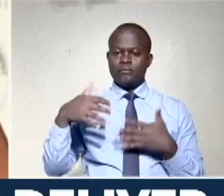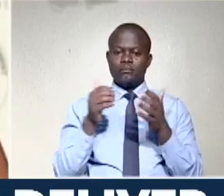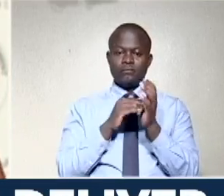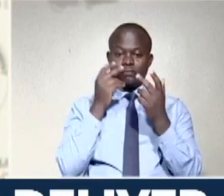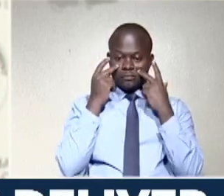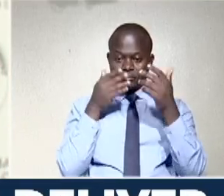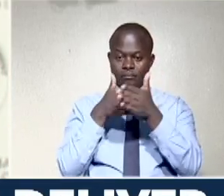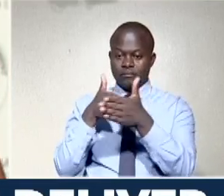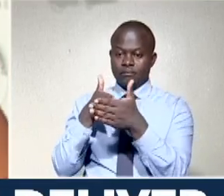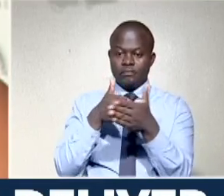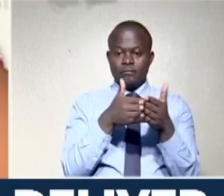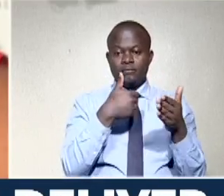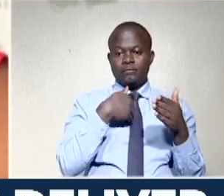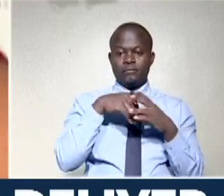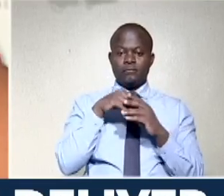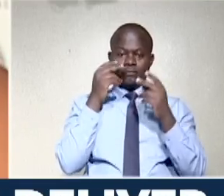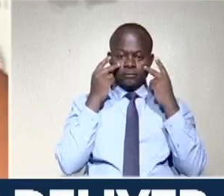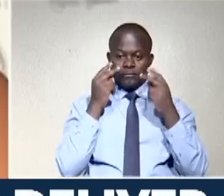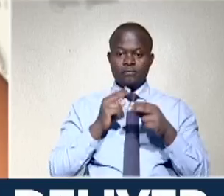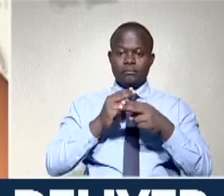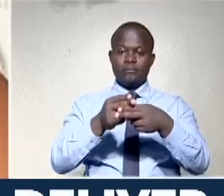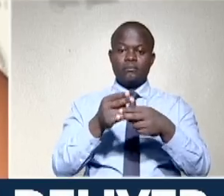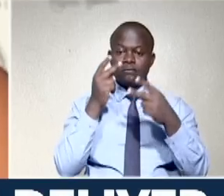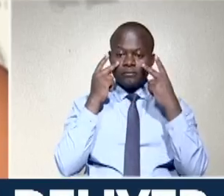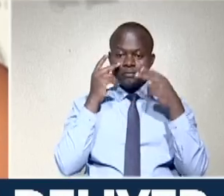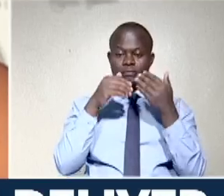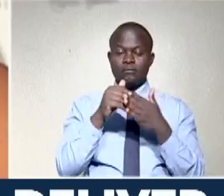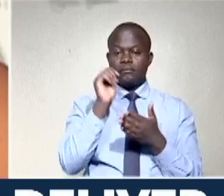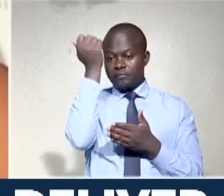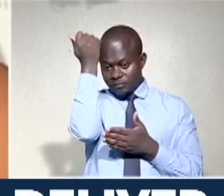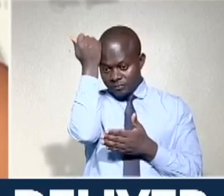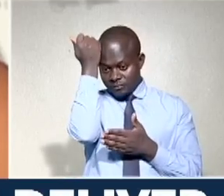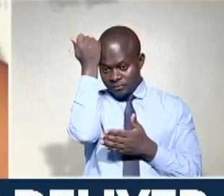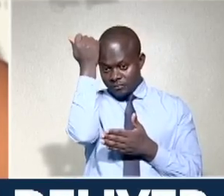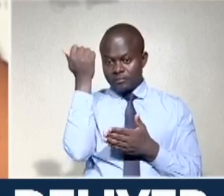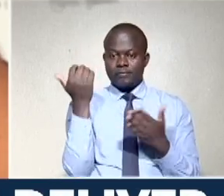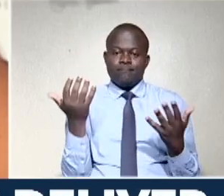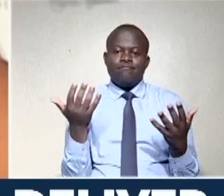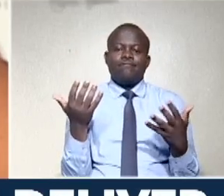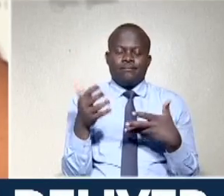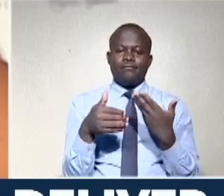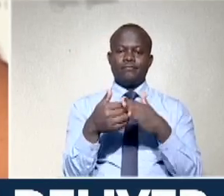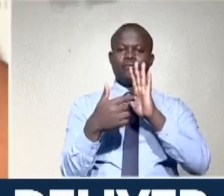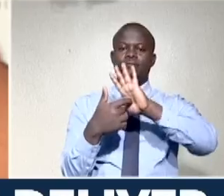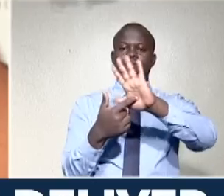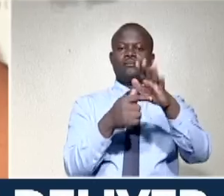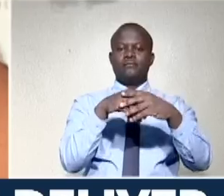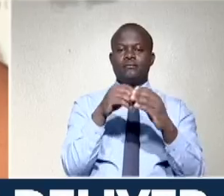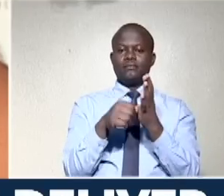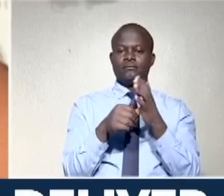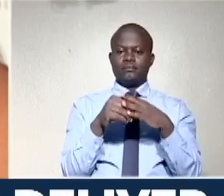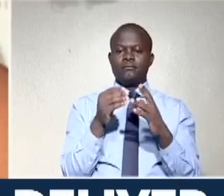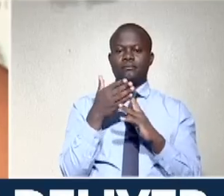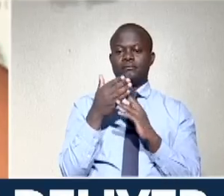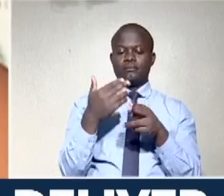imbogamizi bahura nazo mu kubona inguzanyo, mu kubona ubwishingizi. Bikaba bigaragara ko harimo icyuho kigera